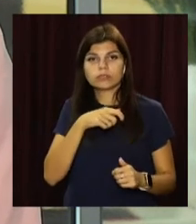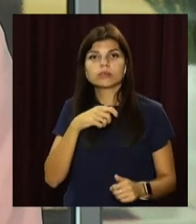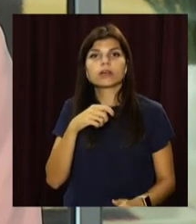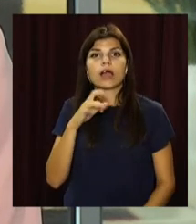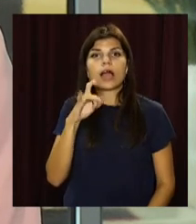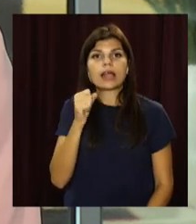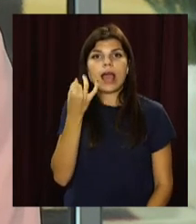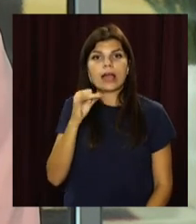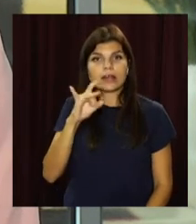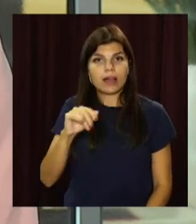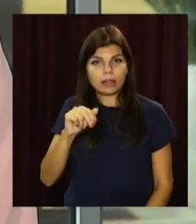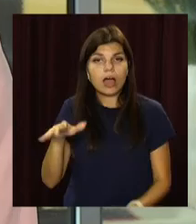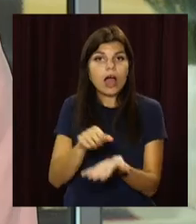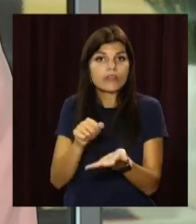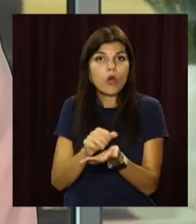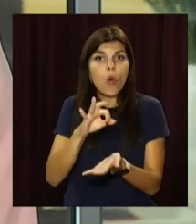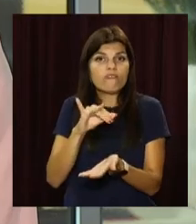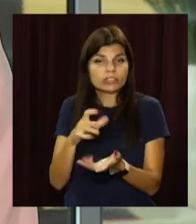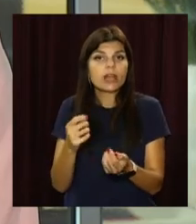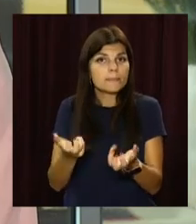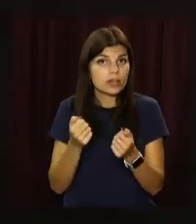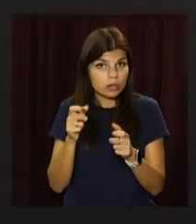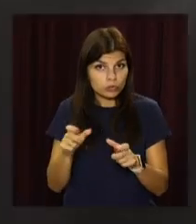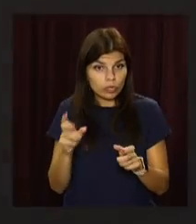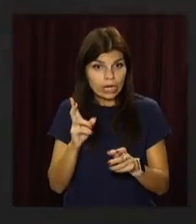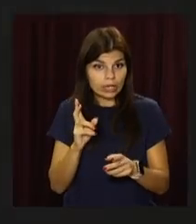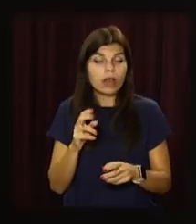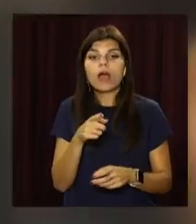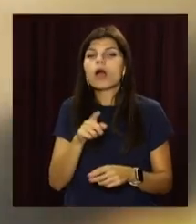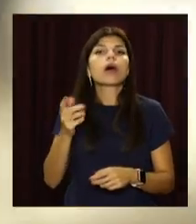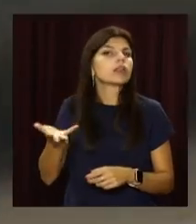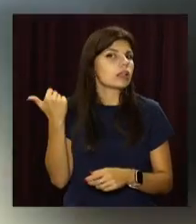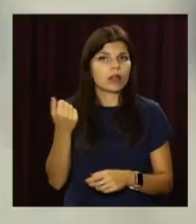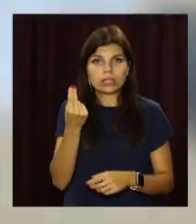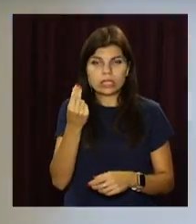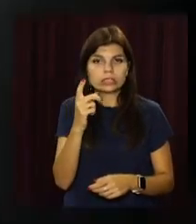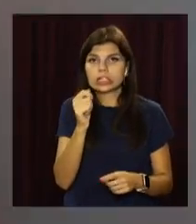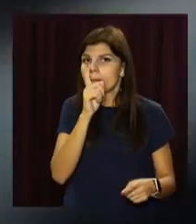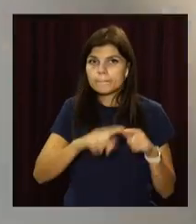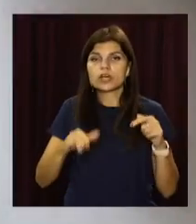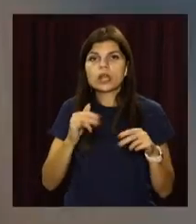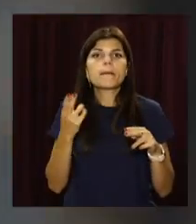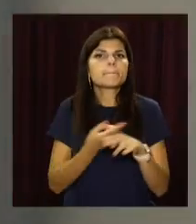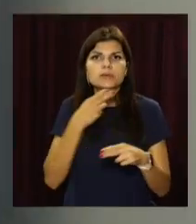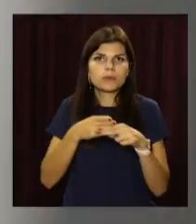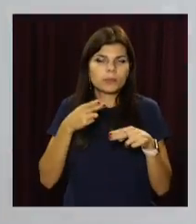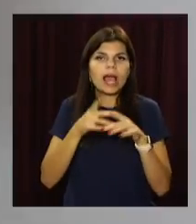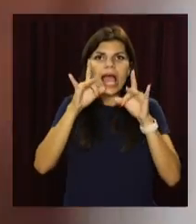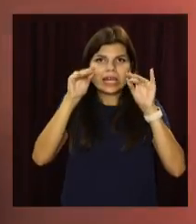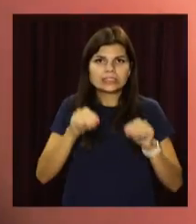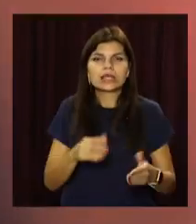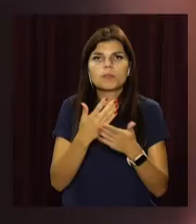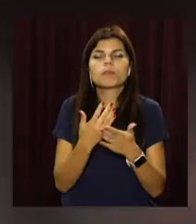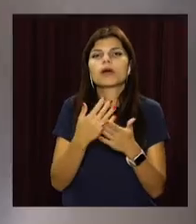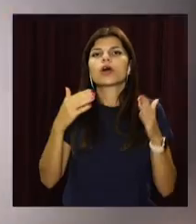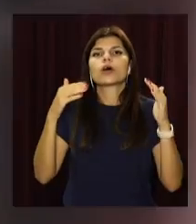райрад, орендували офіс, де приймали клієнтів. А саме вимагали гроші за швидку та безперешкодну реєстрацію